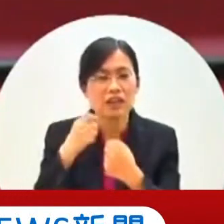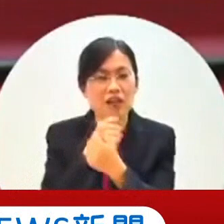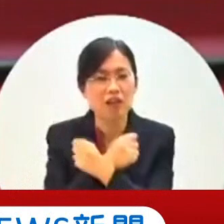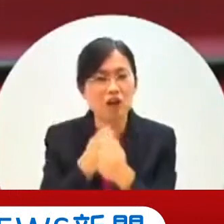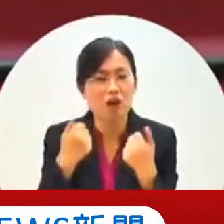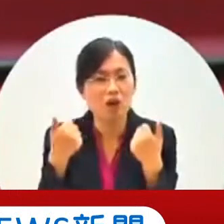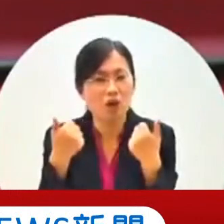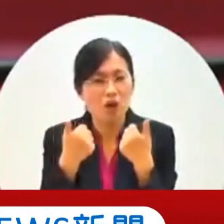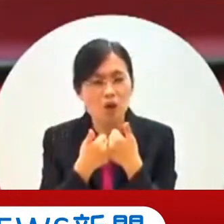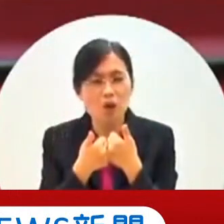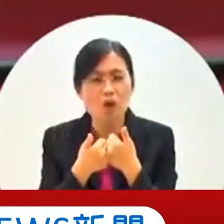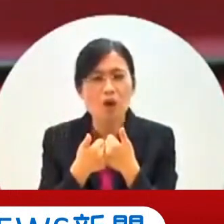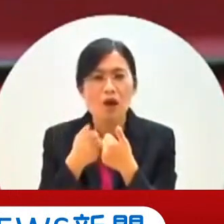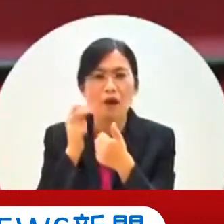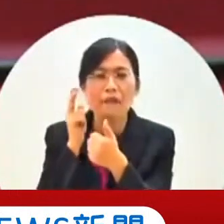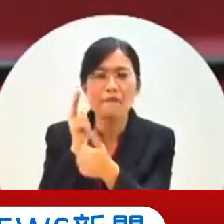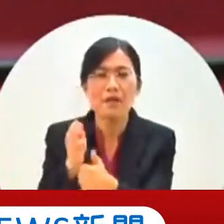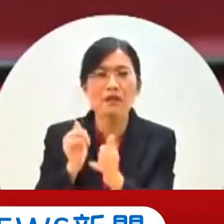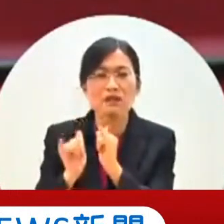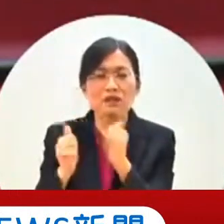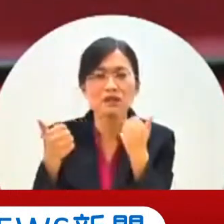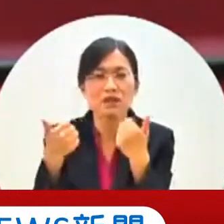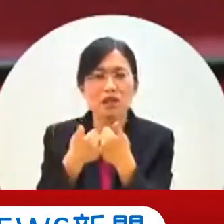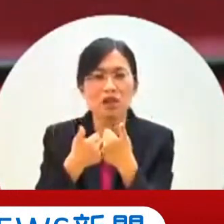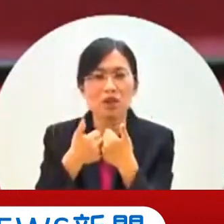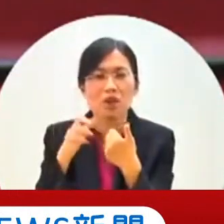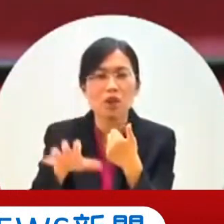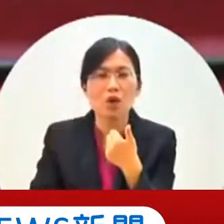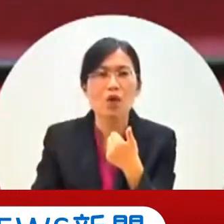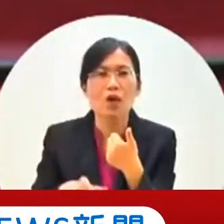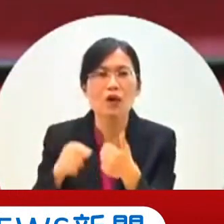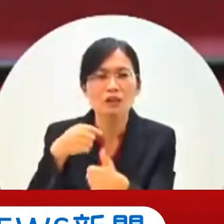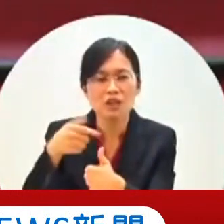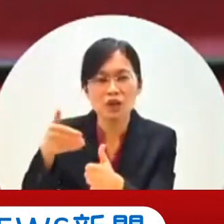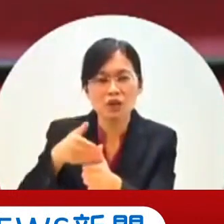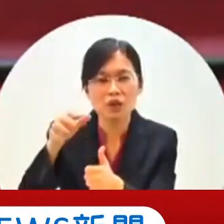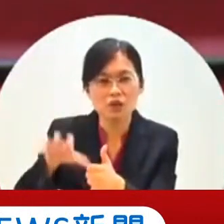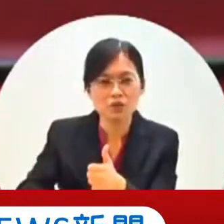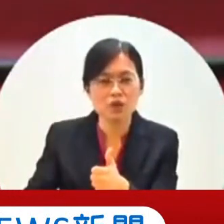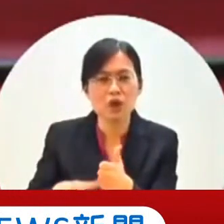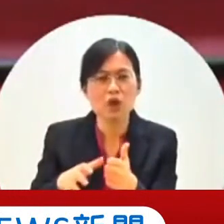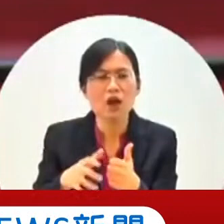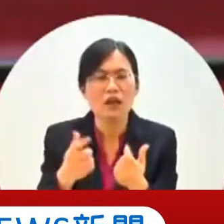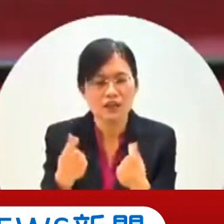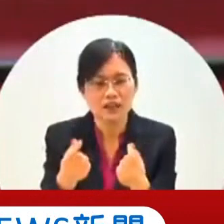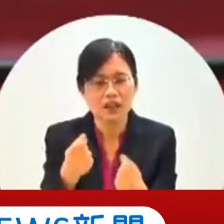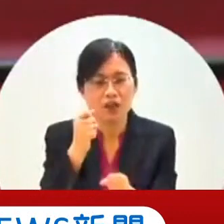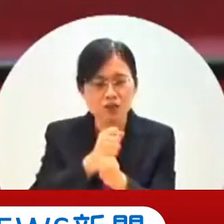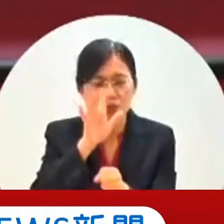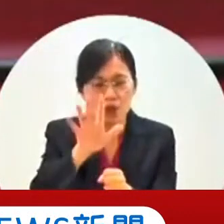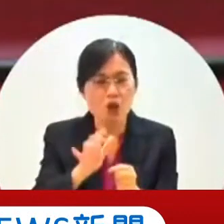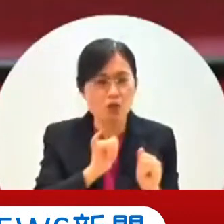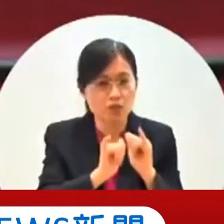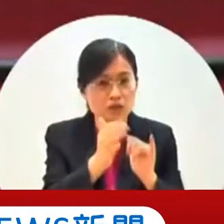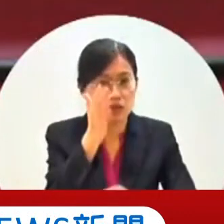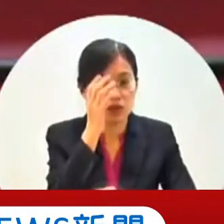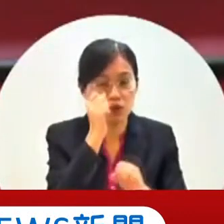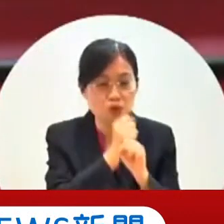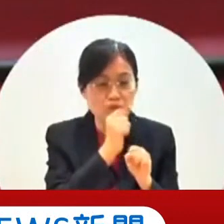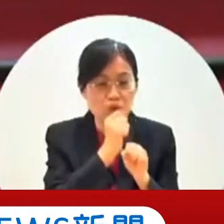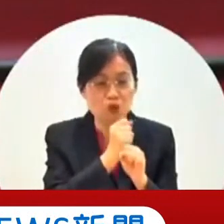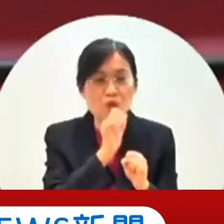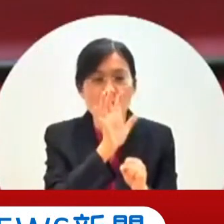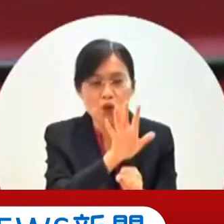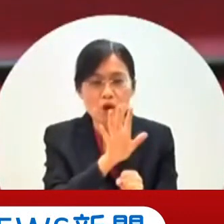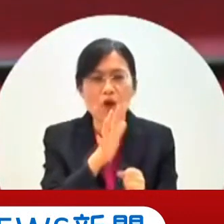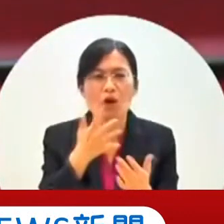有社会局给我他们做少子化的。其实教育局也有少子化，青年局也有做一些，民政局也有做一些，哦啊，但